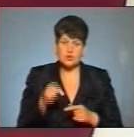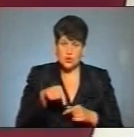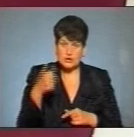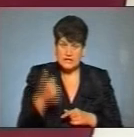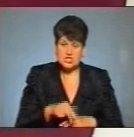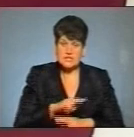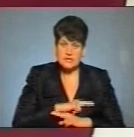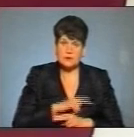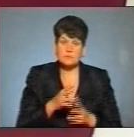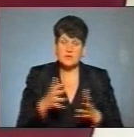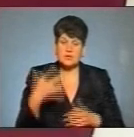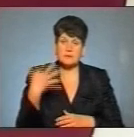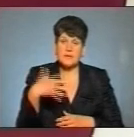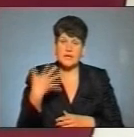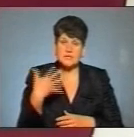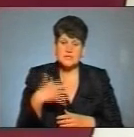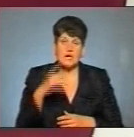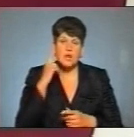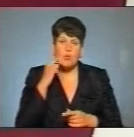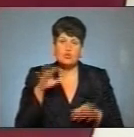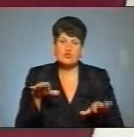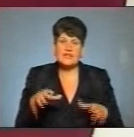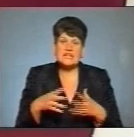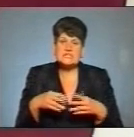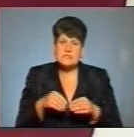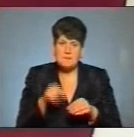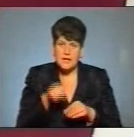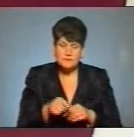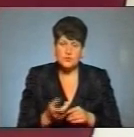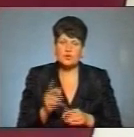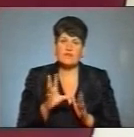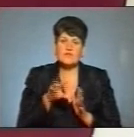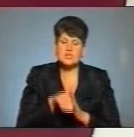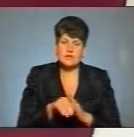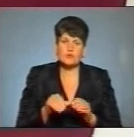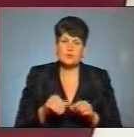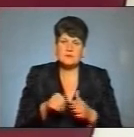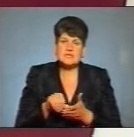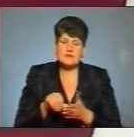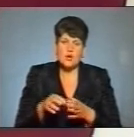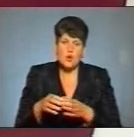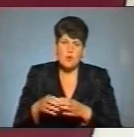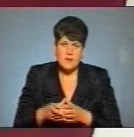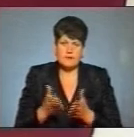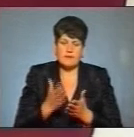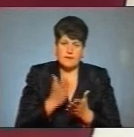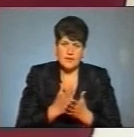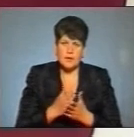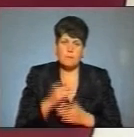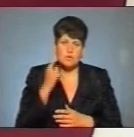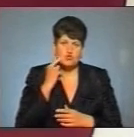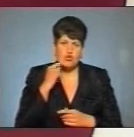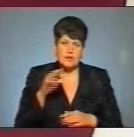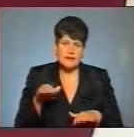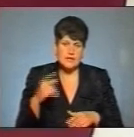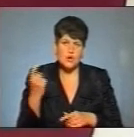загинули понад 50 бджолиних сімей. До комісії увійшли представники громад, на території яких знаходяться бджолині господарства,